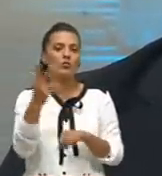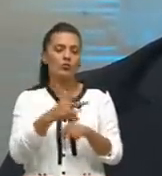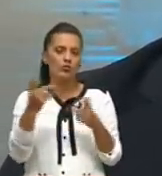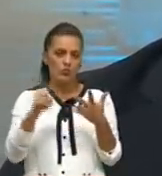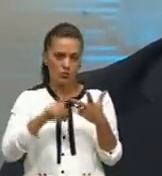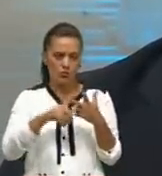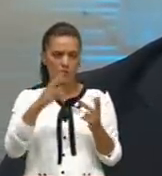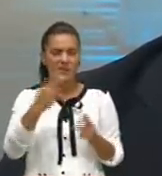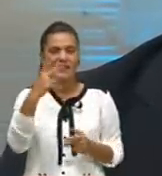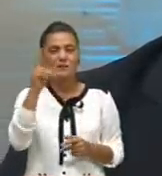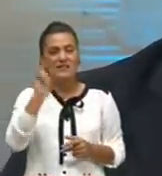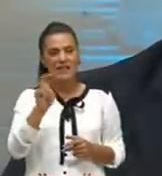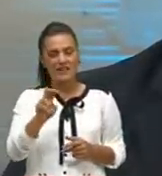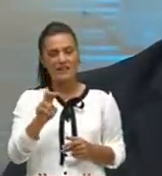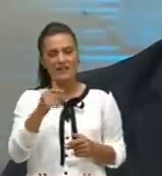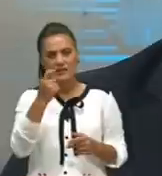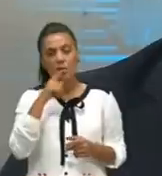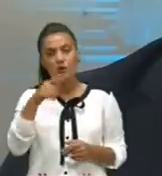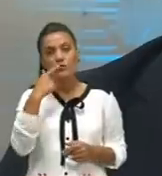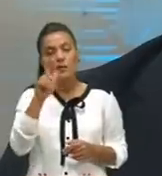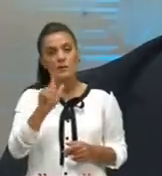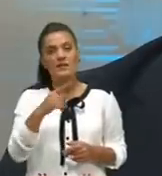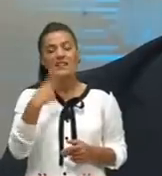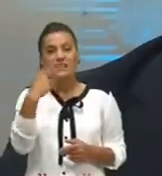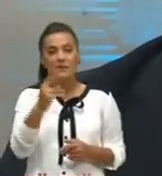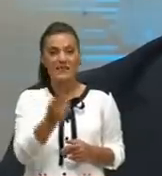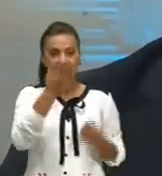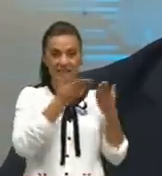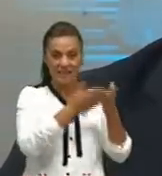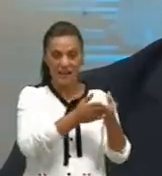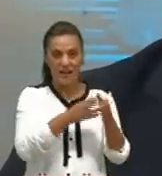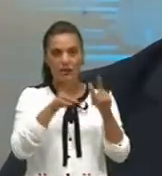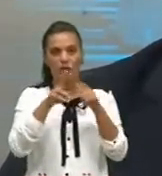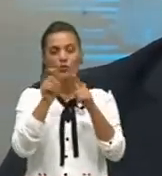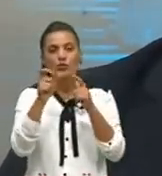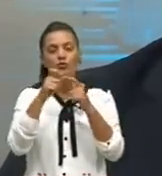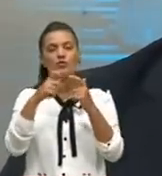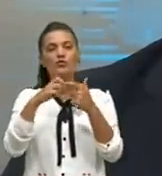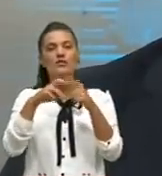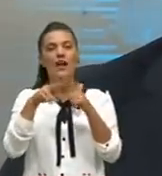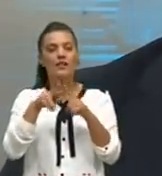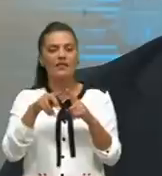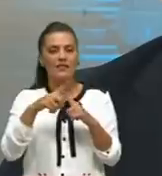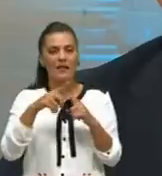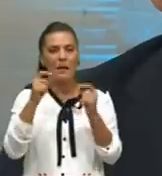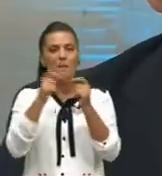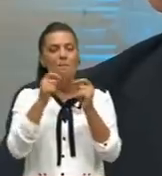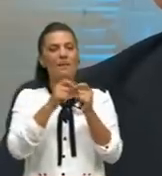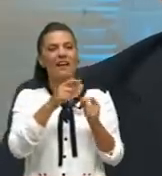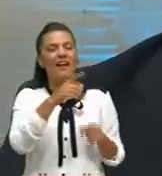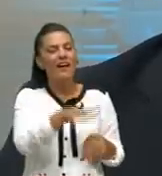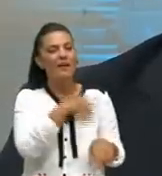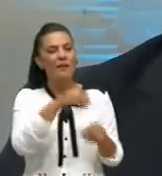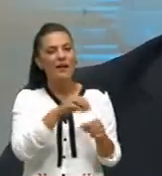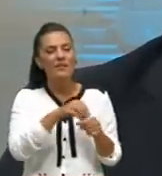harikasın. 2008'de bu arada onun da söylememiz lazım. 2007'deki teknemizin adı Nusrat'tı. Biga Kaymakamımız da buradaydı.